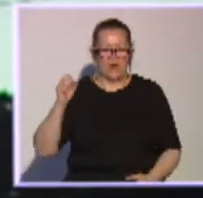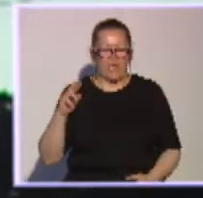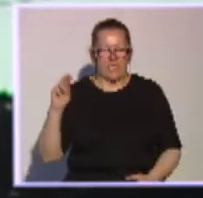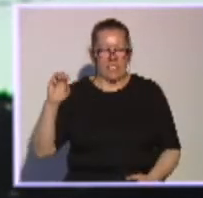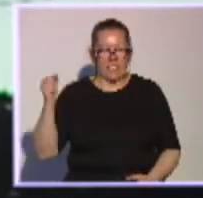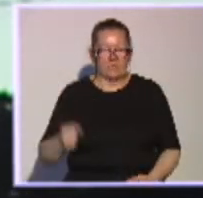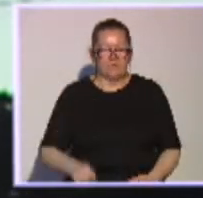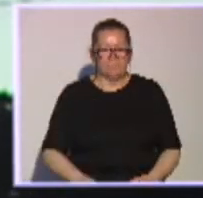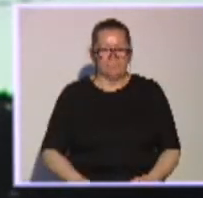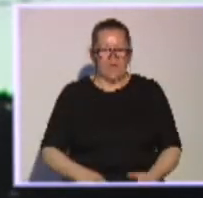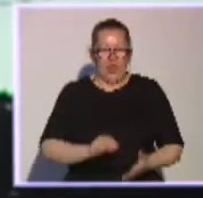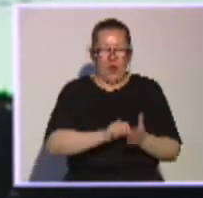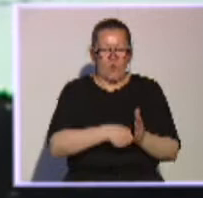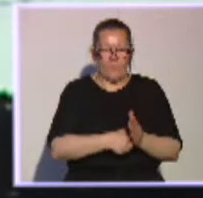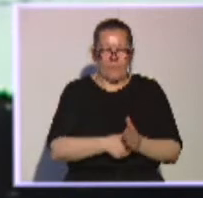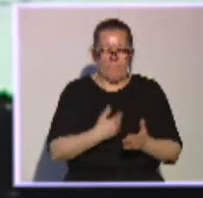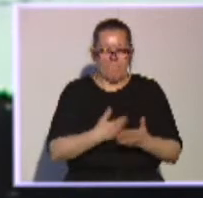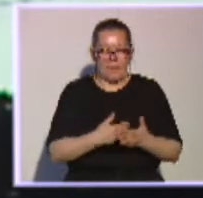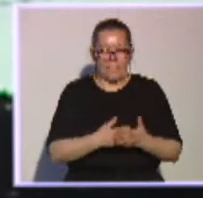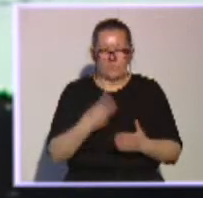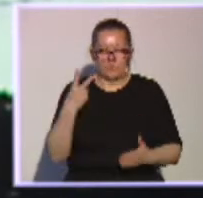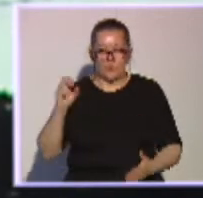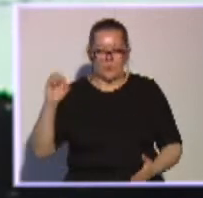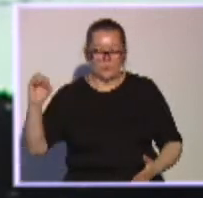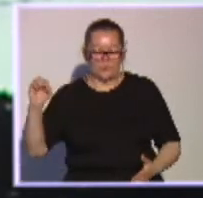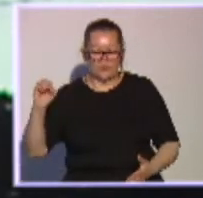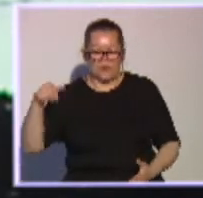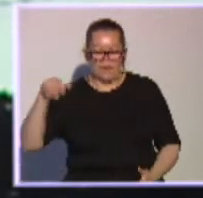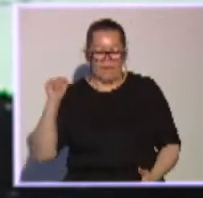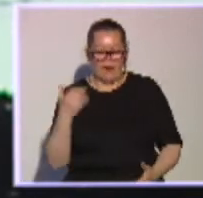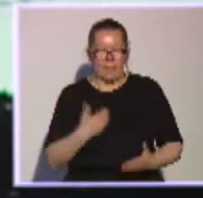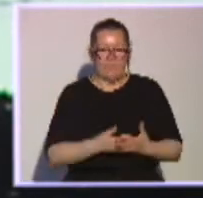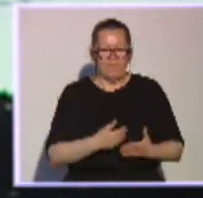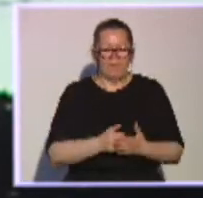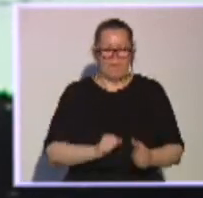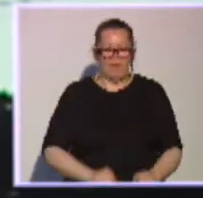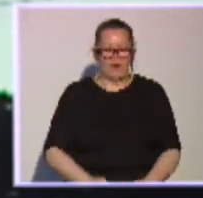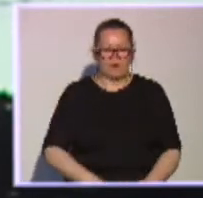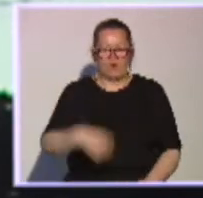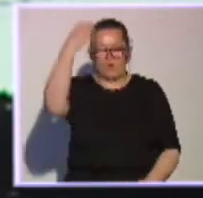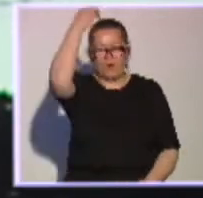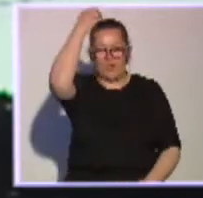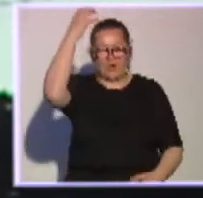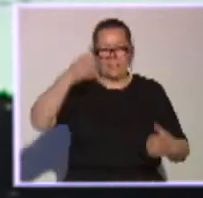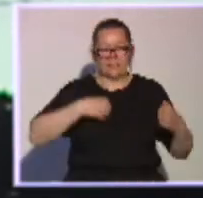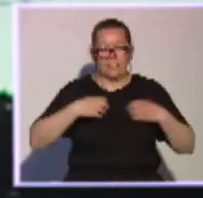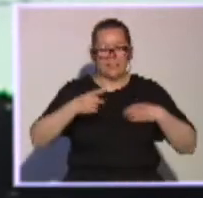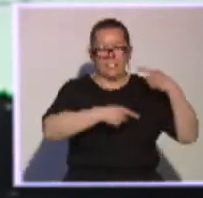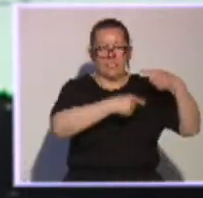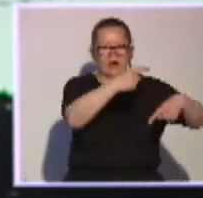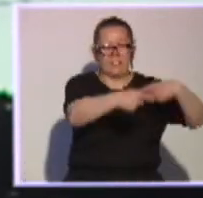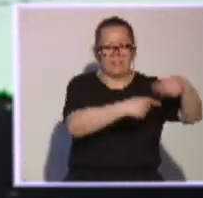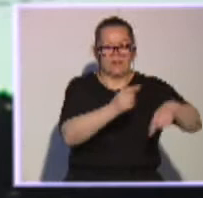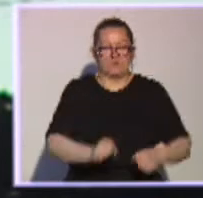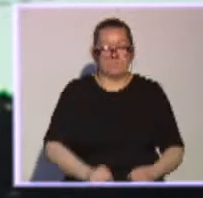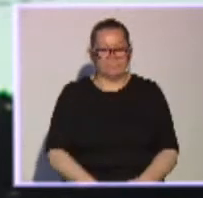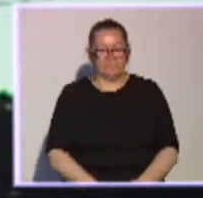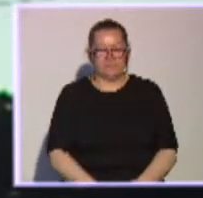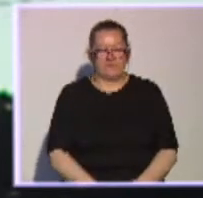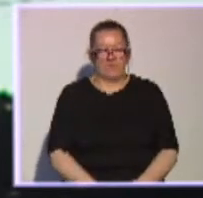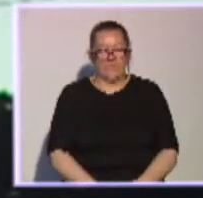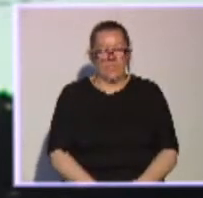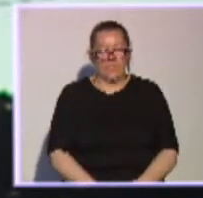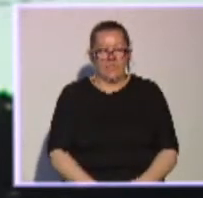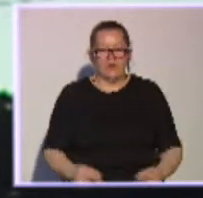Totodată, aleșii olteni au aprobat alocarea 200.000 de lei pentru organizarea Regalului Teatral, devenit o tradiție pentru fosta reședință a